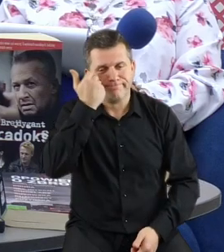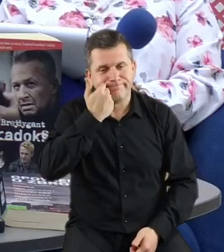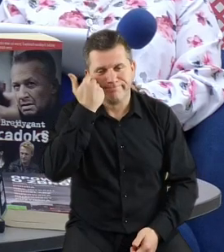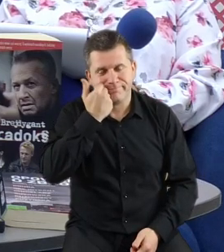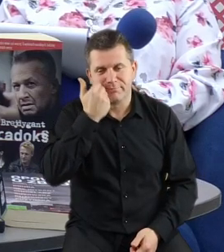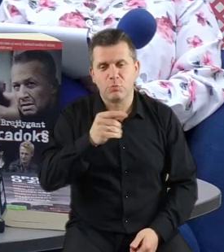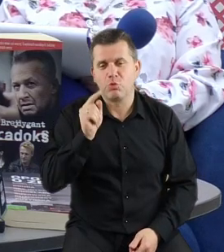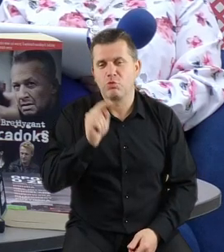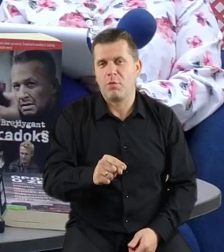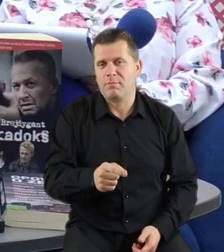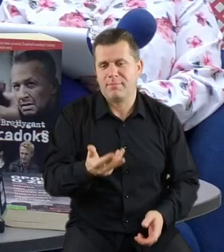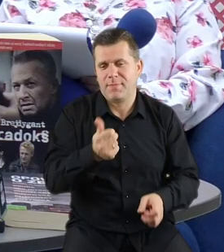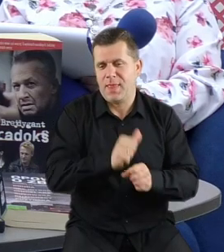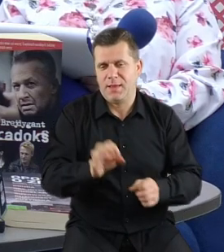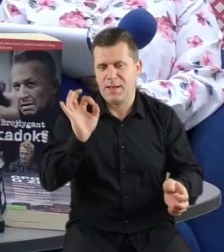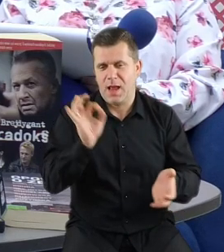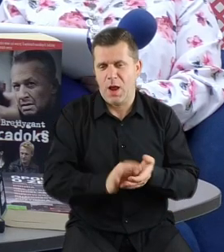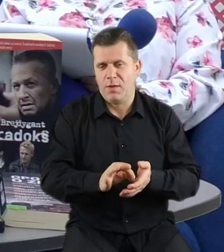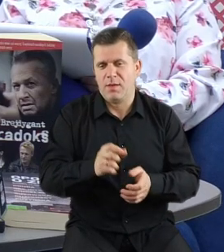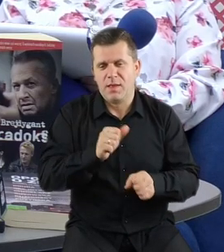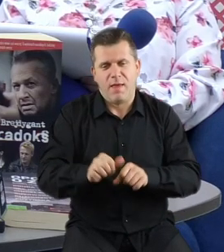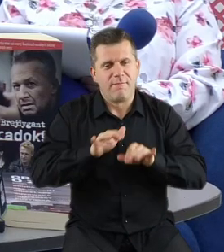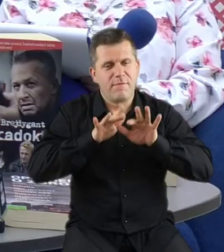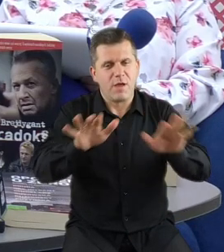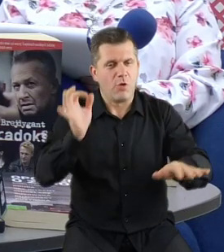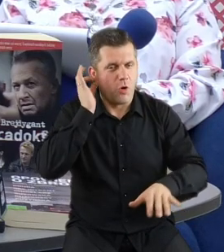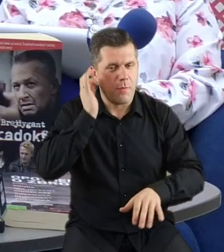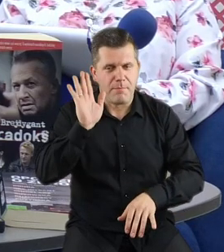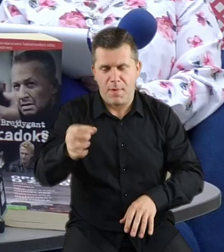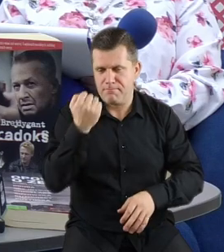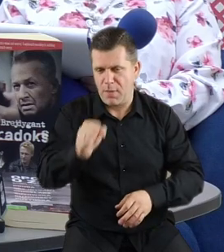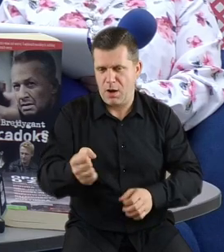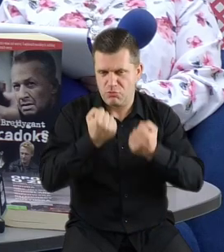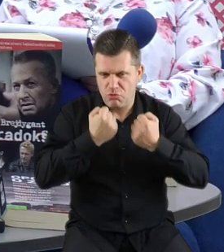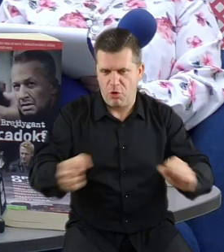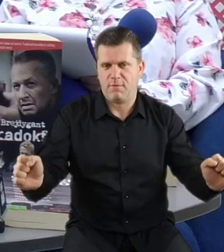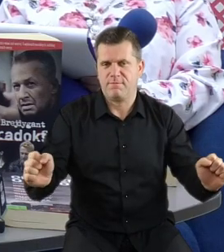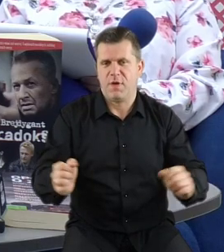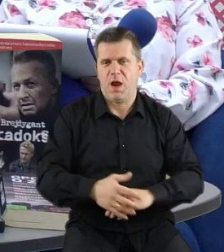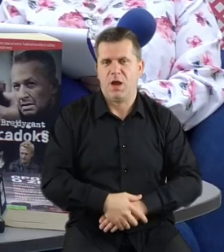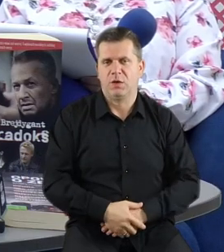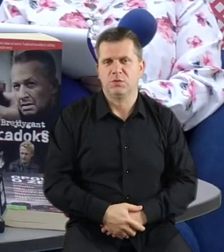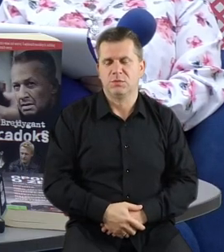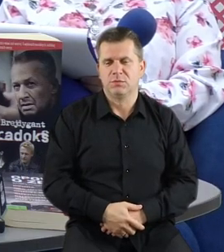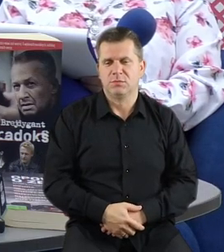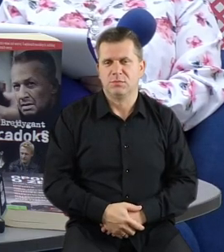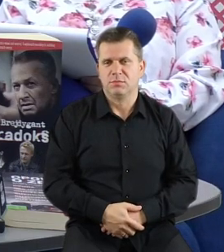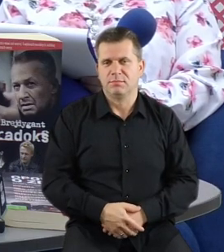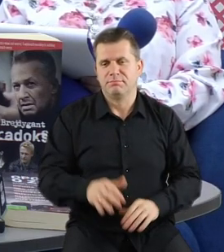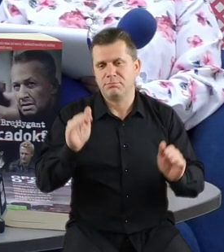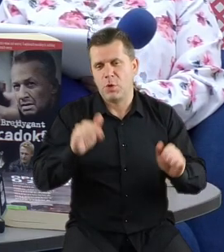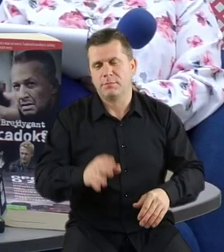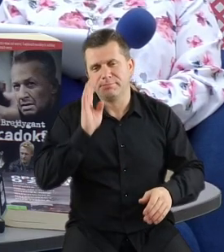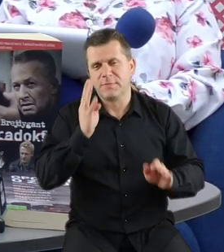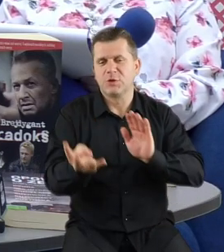i nieśmiały, no to przecież to nie jest pierwiastek żeński, bo jest wiele kobiet, które są bardzo do przodu i może